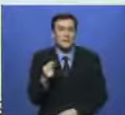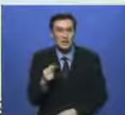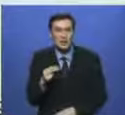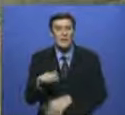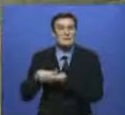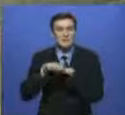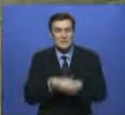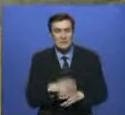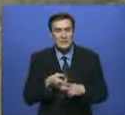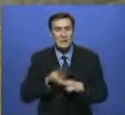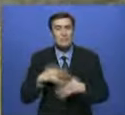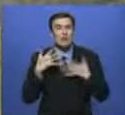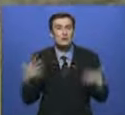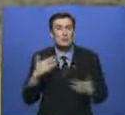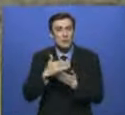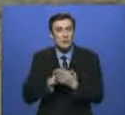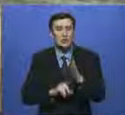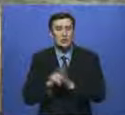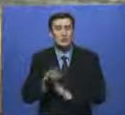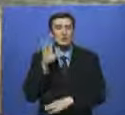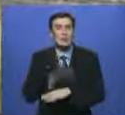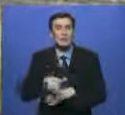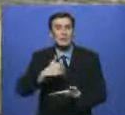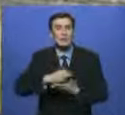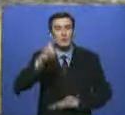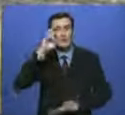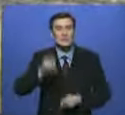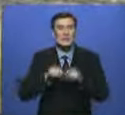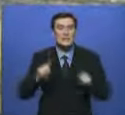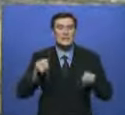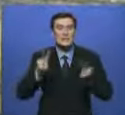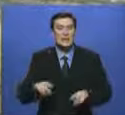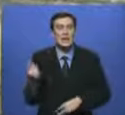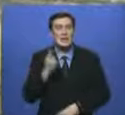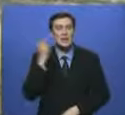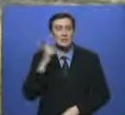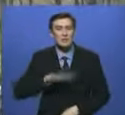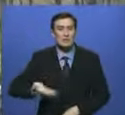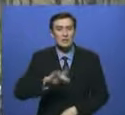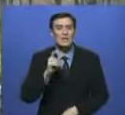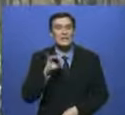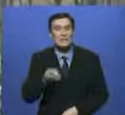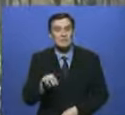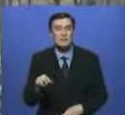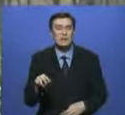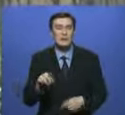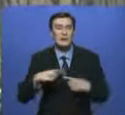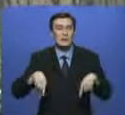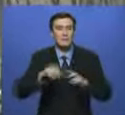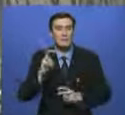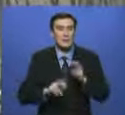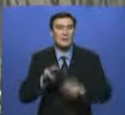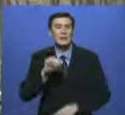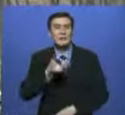инвестиций. Этот масштабный проект начался с указа главы государства о создании специальной экономической зоны «Химический парк Тарас». Он был подписан